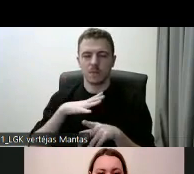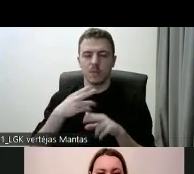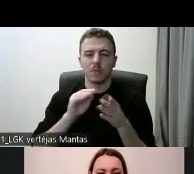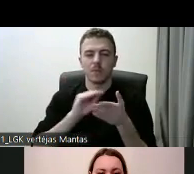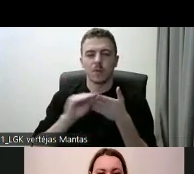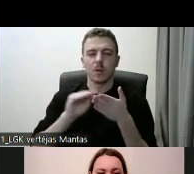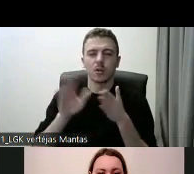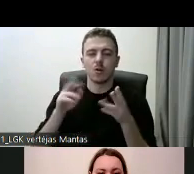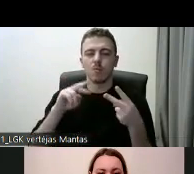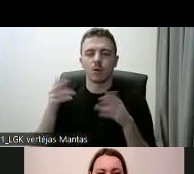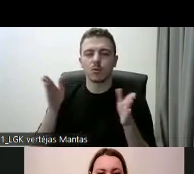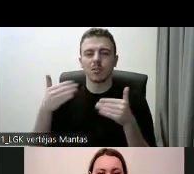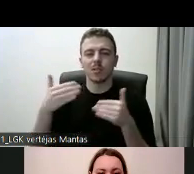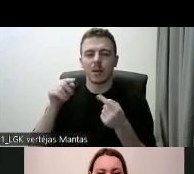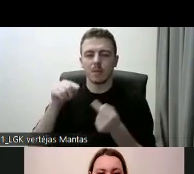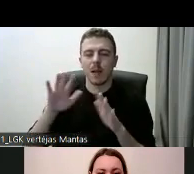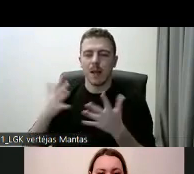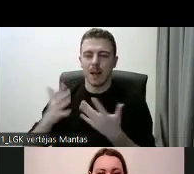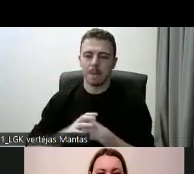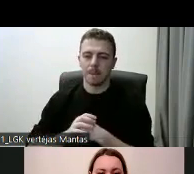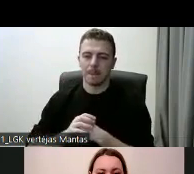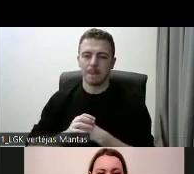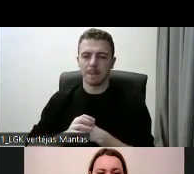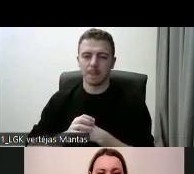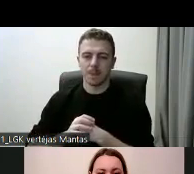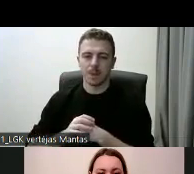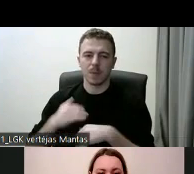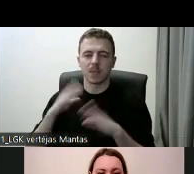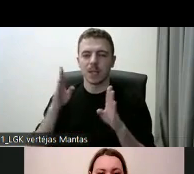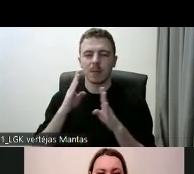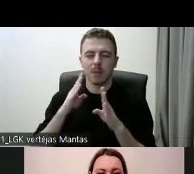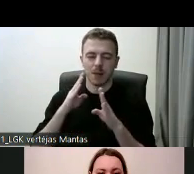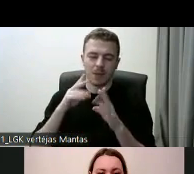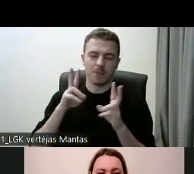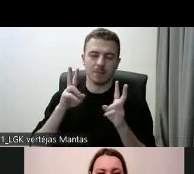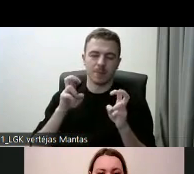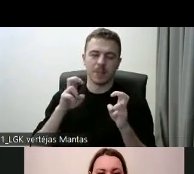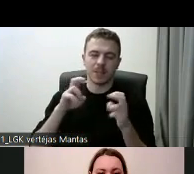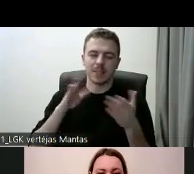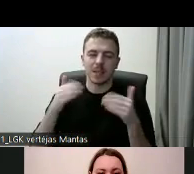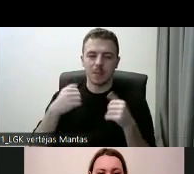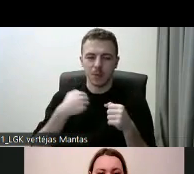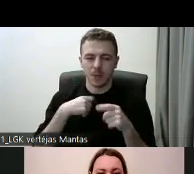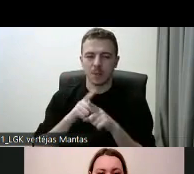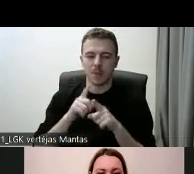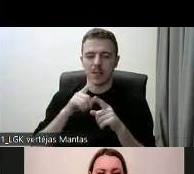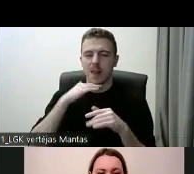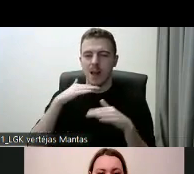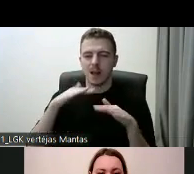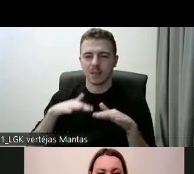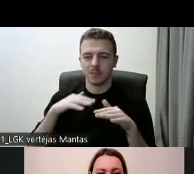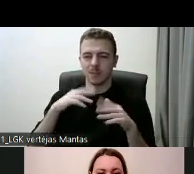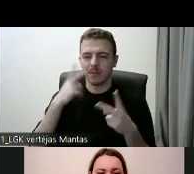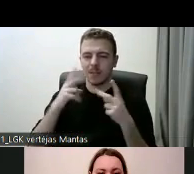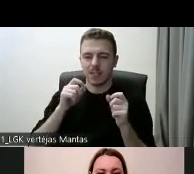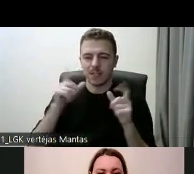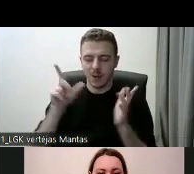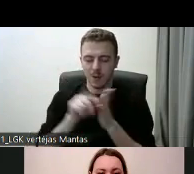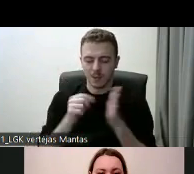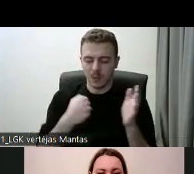tinkamą klimatą pokyčiams. Taip pat turime turėti viziją, būtinai klasės viziją ar